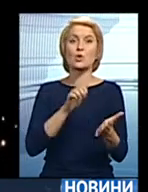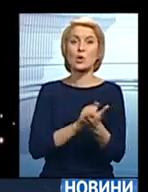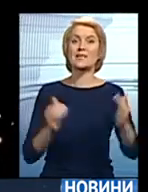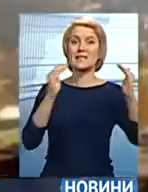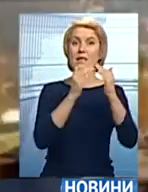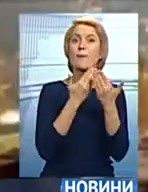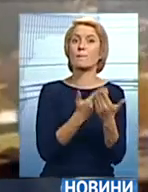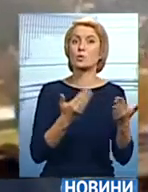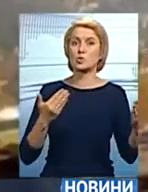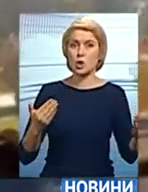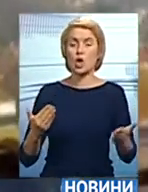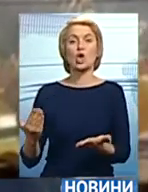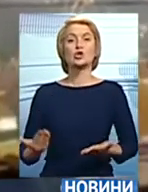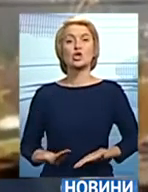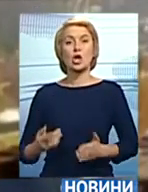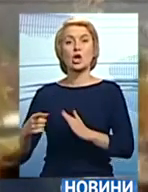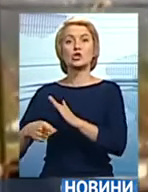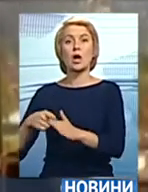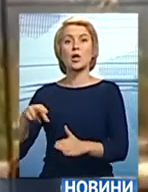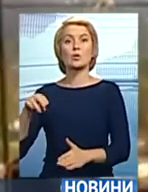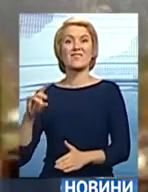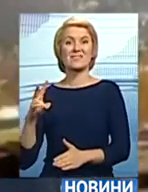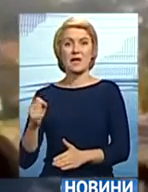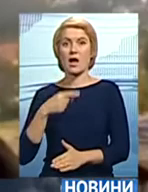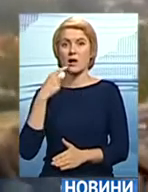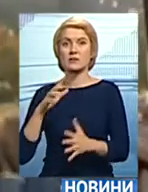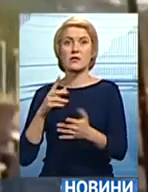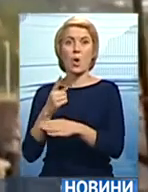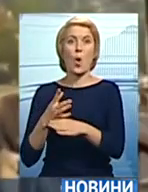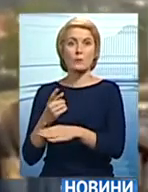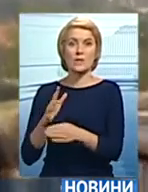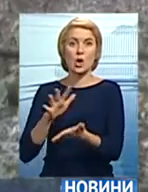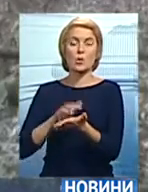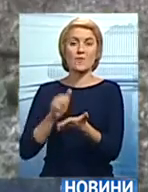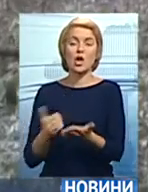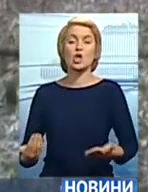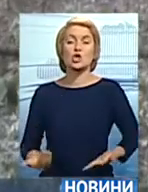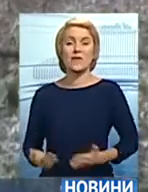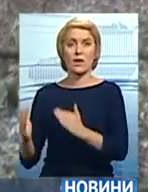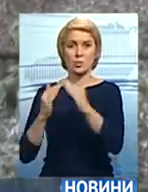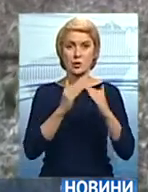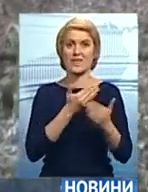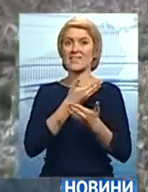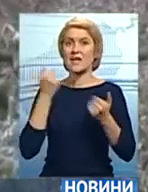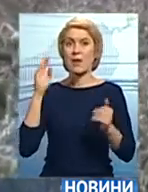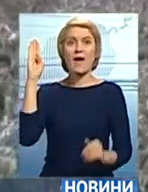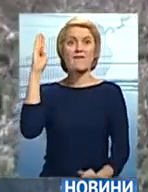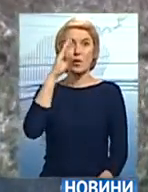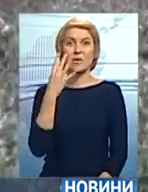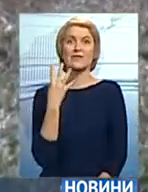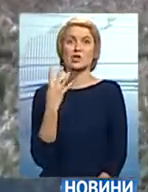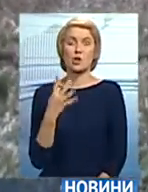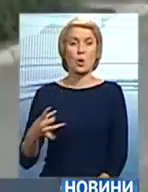селища Шахти Трудовська повідомили про обстріли і руйнування житлових будинків. Немає води в чотирьох мікрорайонах. Через бойові дії